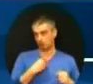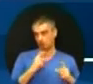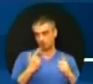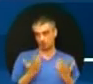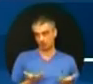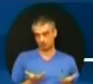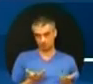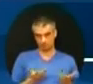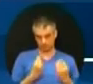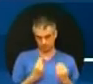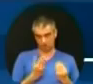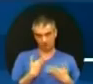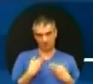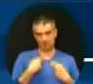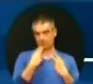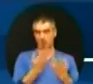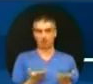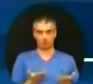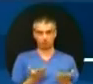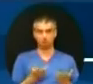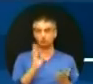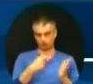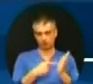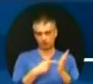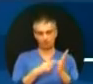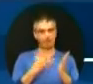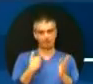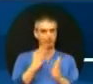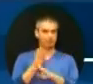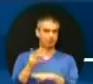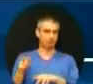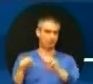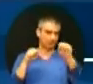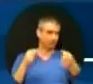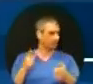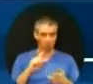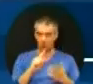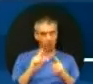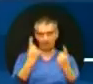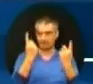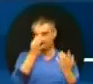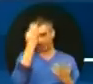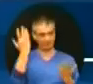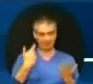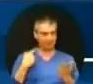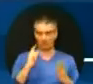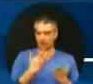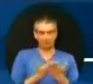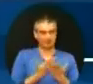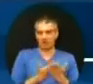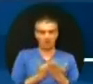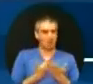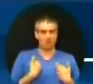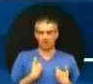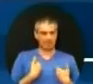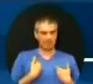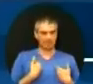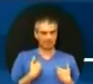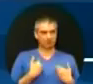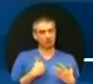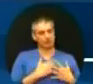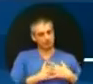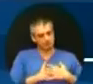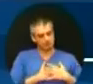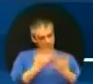למה, שם, ברשותך, תן לי לענות. הרי יש סיבה שאני הולכת לשם, הסיבה היא לא מקרית. הרי אני לא צריכה להוכיח כאן שליבי